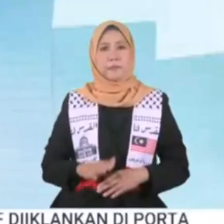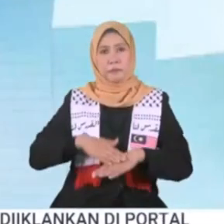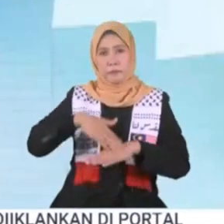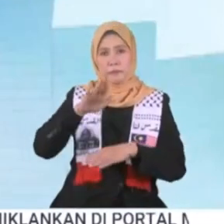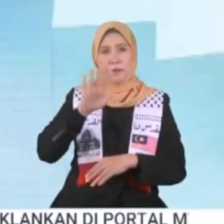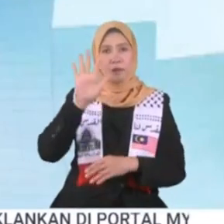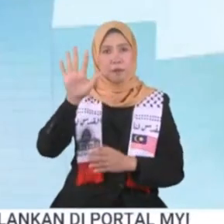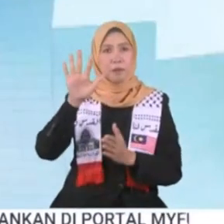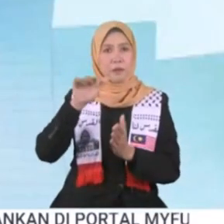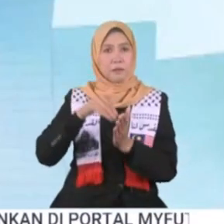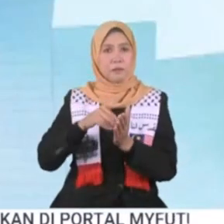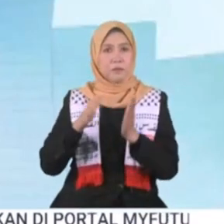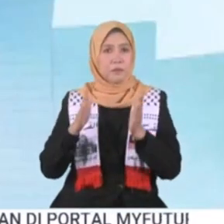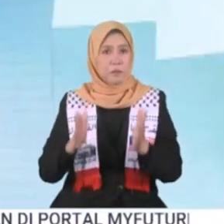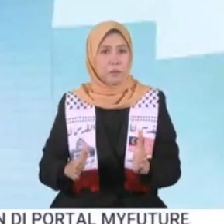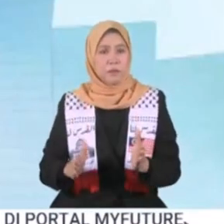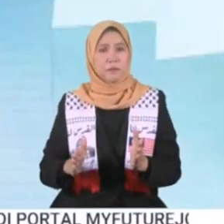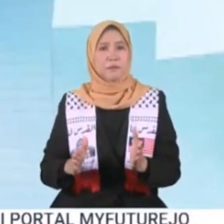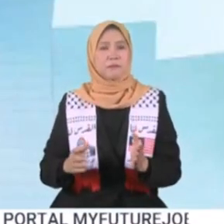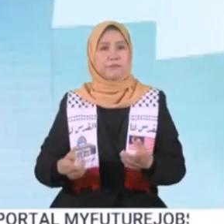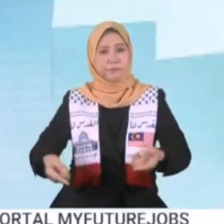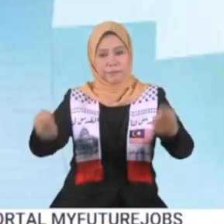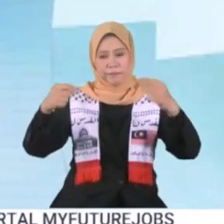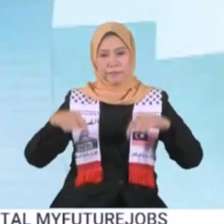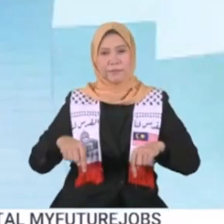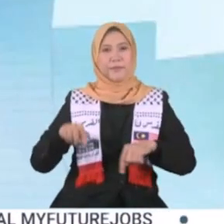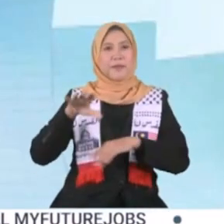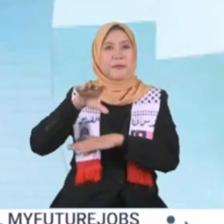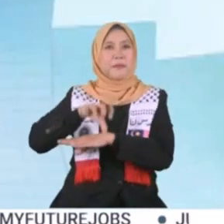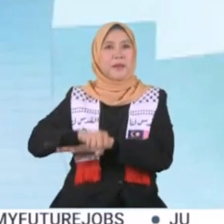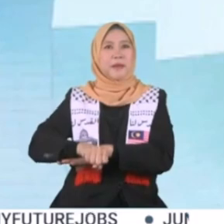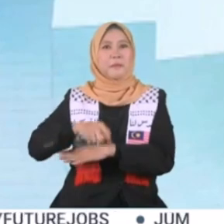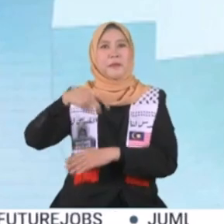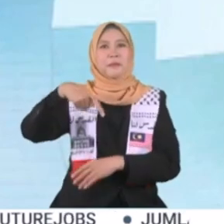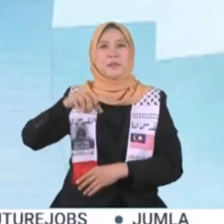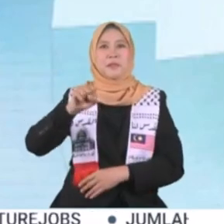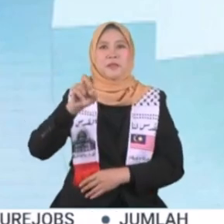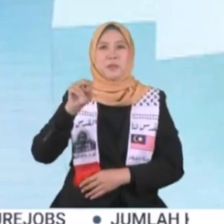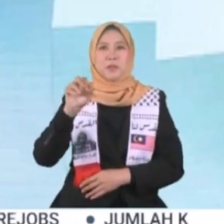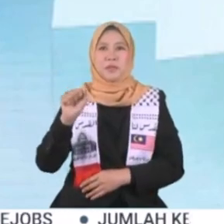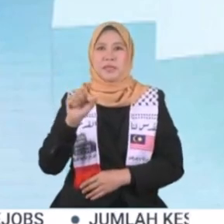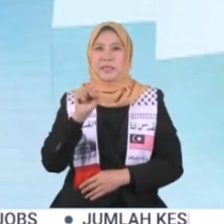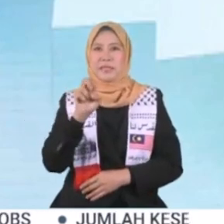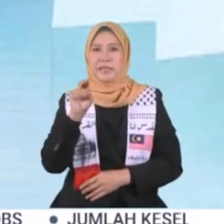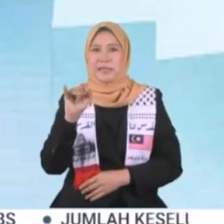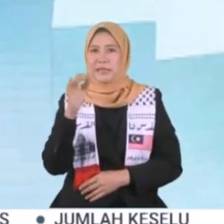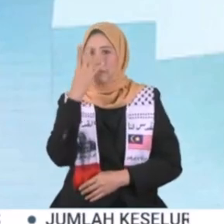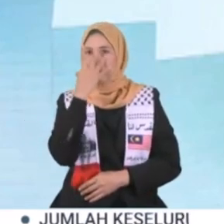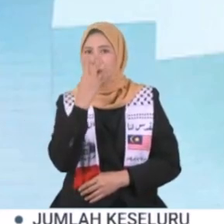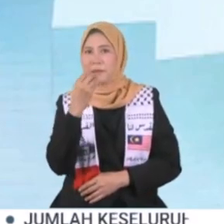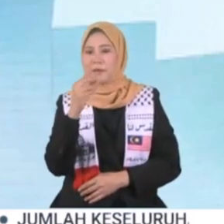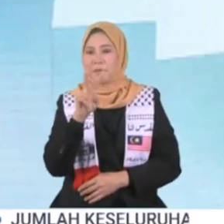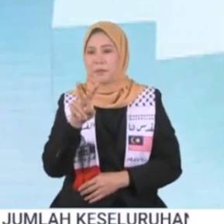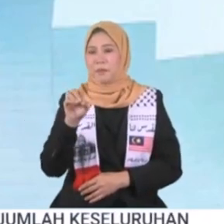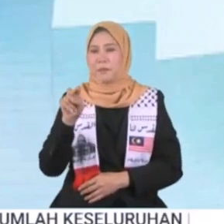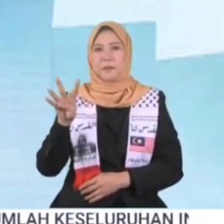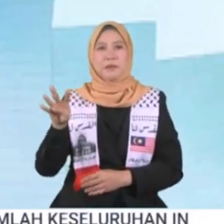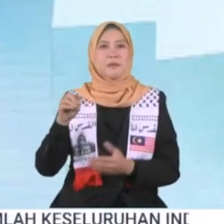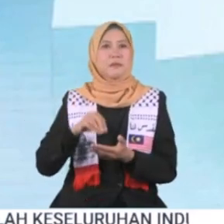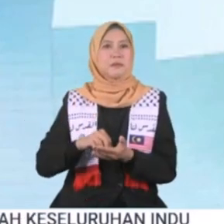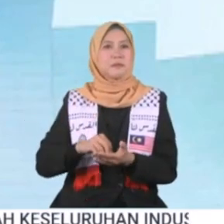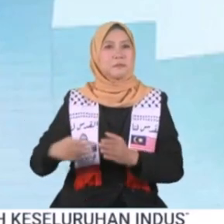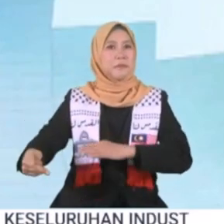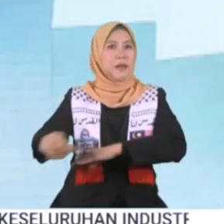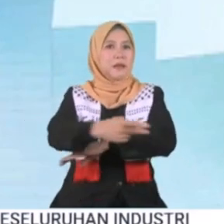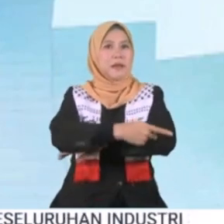lebih 5 Rib orang hadir memiahkan malam Persona seni Seremban 2024 yang diadakan di Padang Majlis Bandar Raya